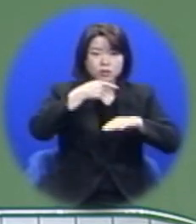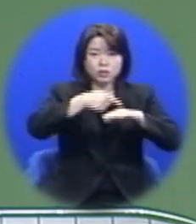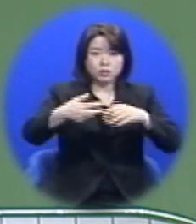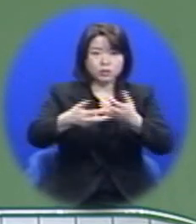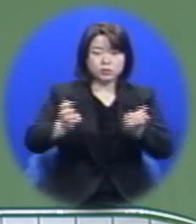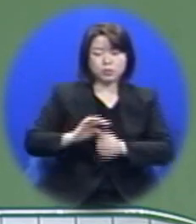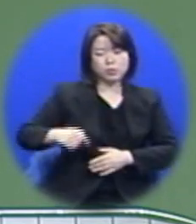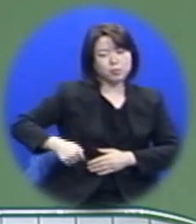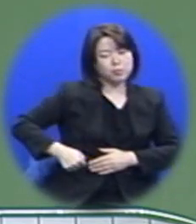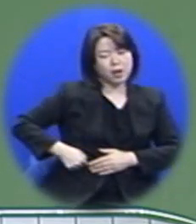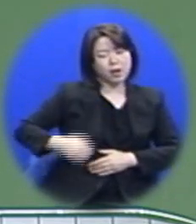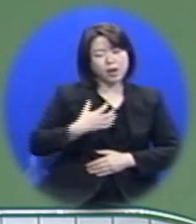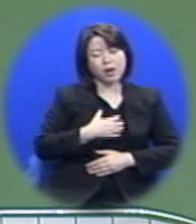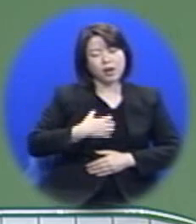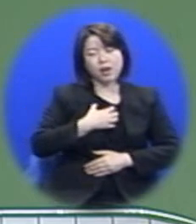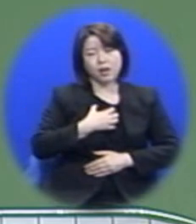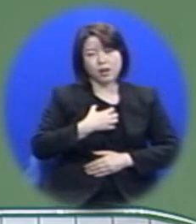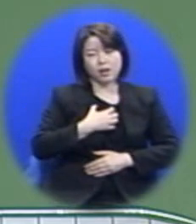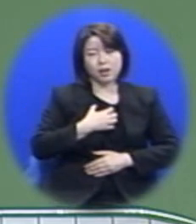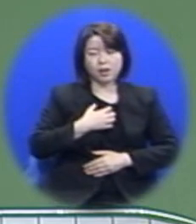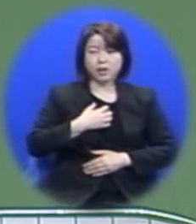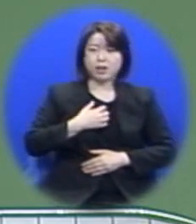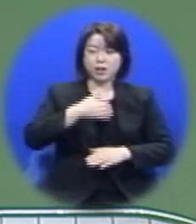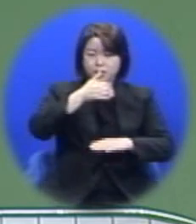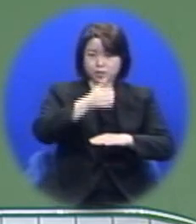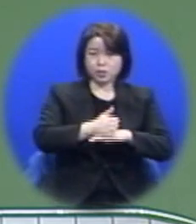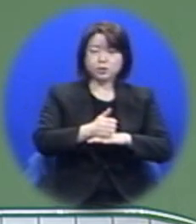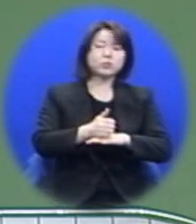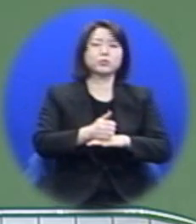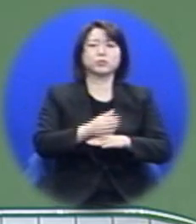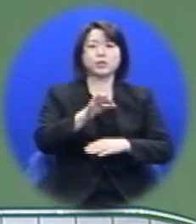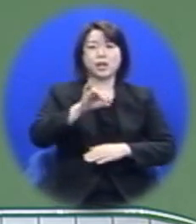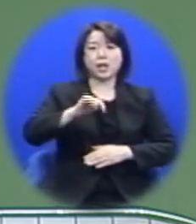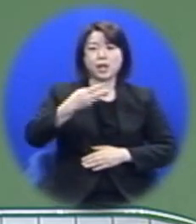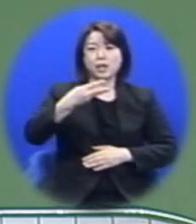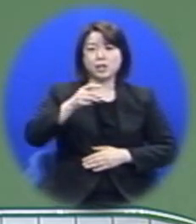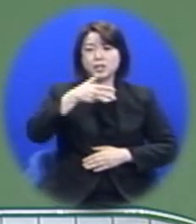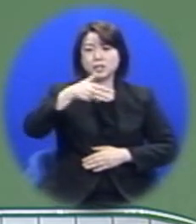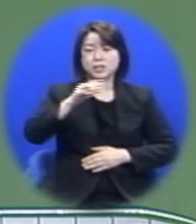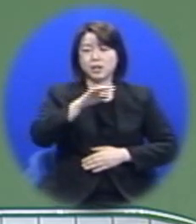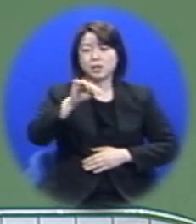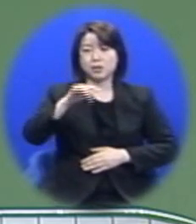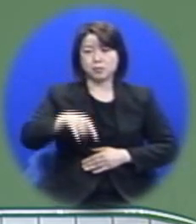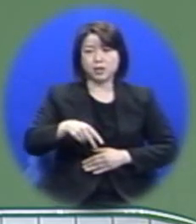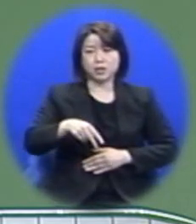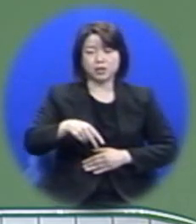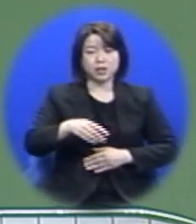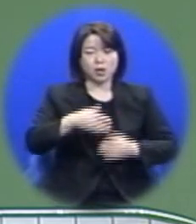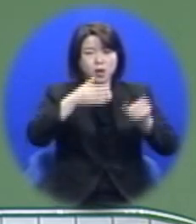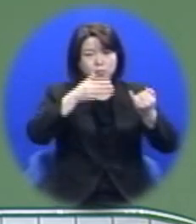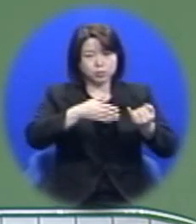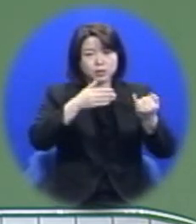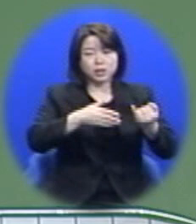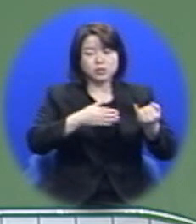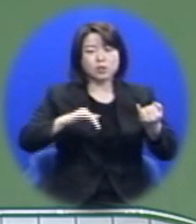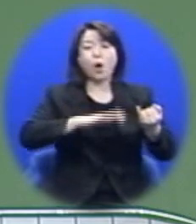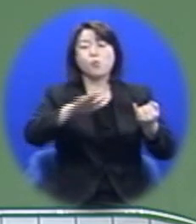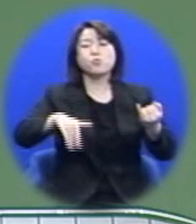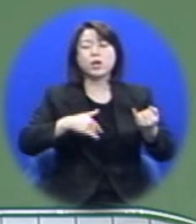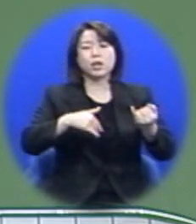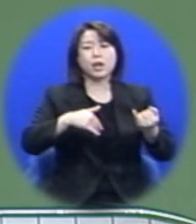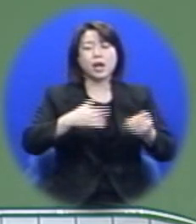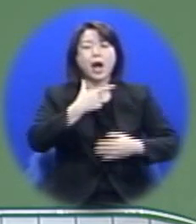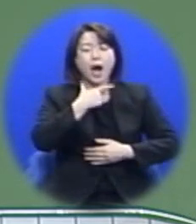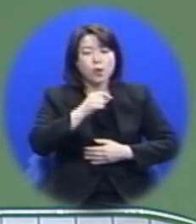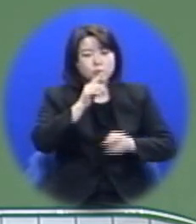했습니다. 결국은 엘리자벳을 청하여서 도대체 우리에게 하고 싶은 이야기가 뭔지를